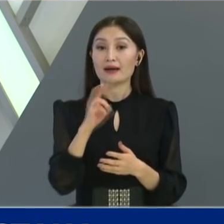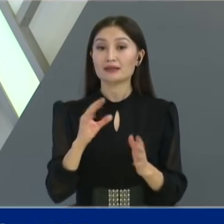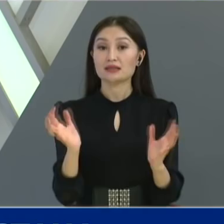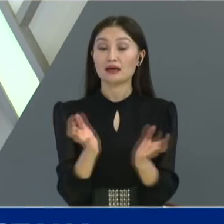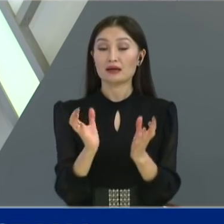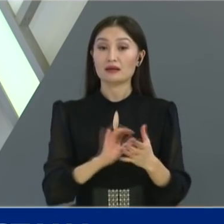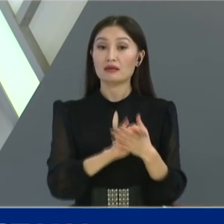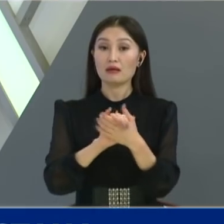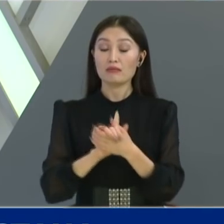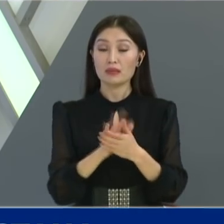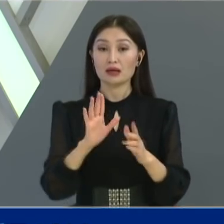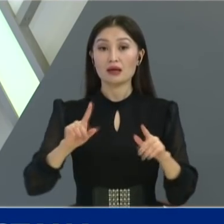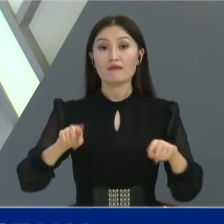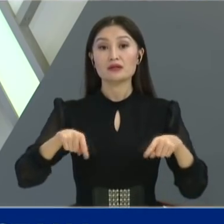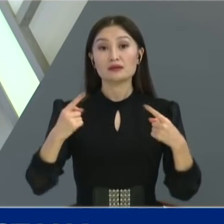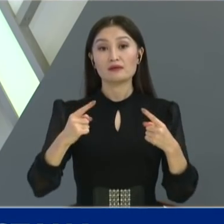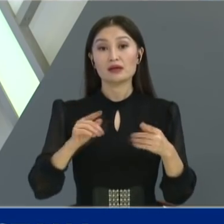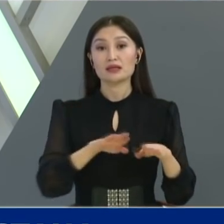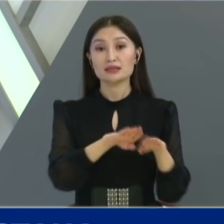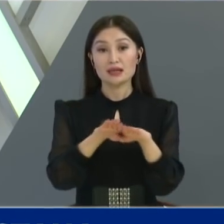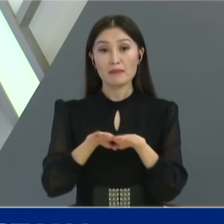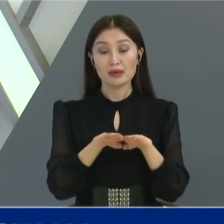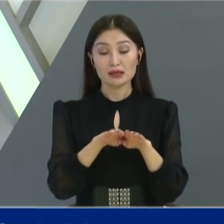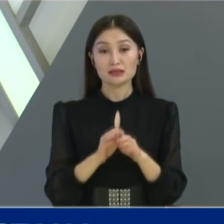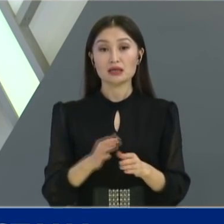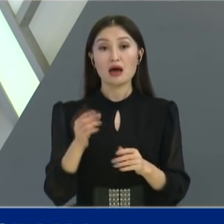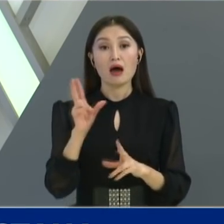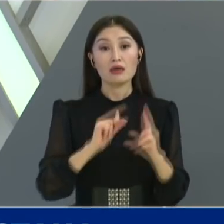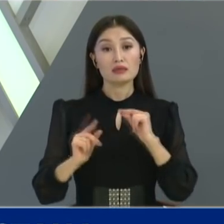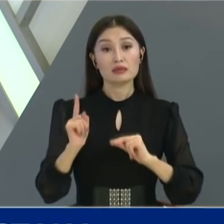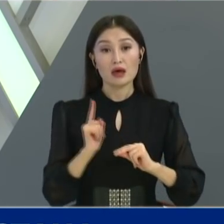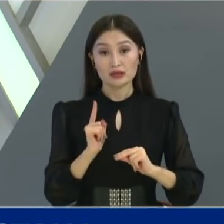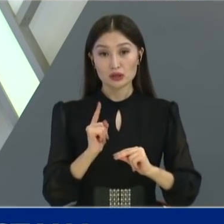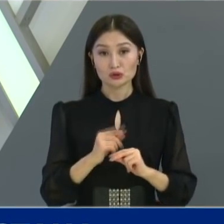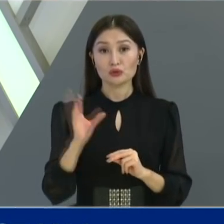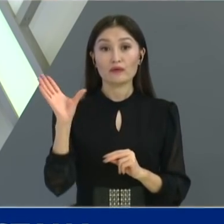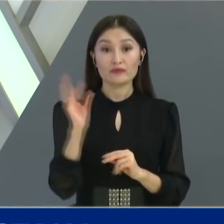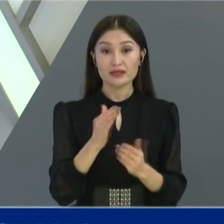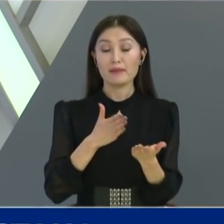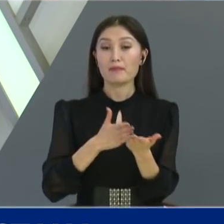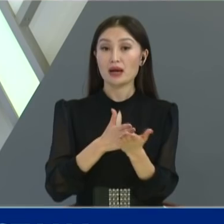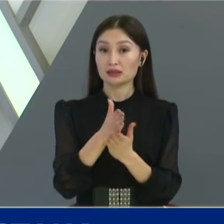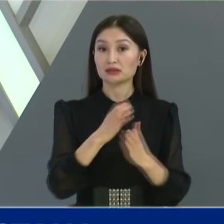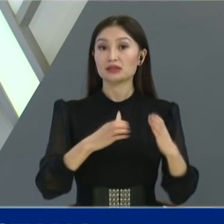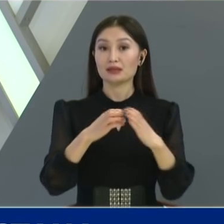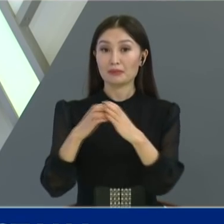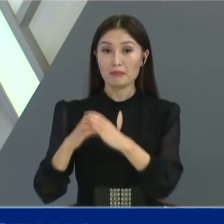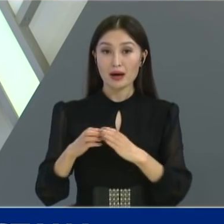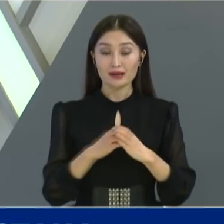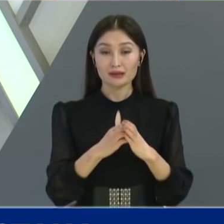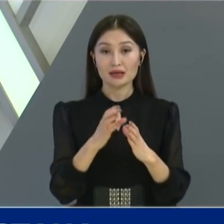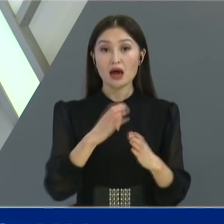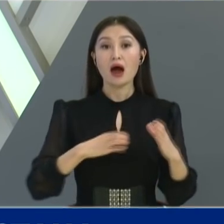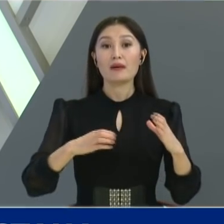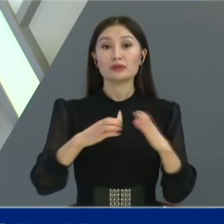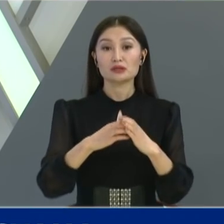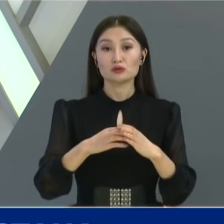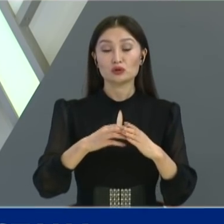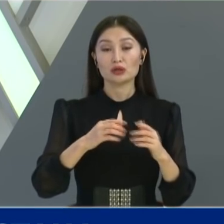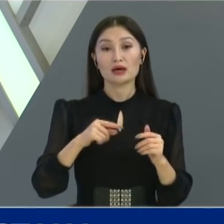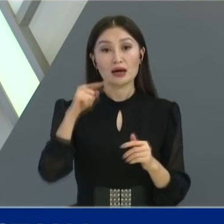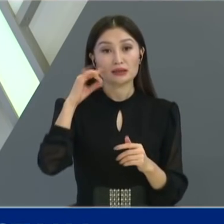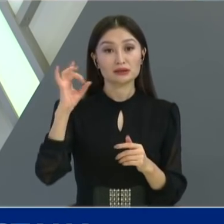и восстановления стабильности в стране. Выражаем надежду, что все политические партии и общественные круги